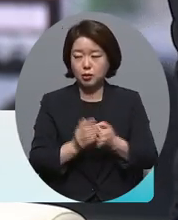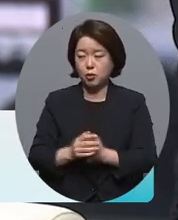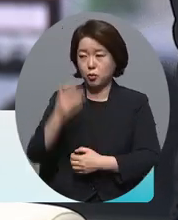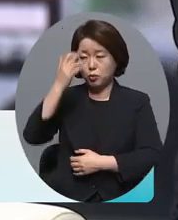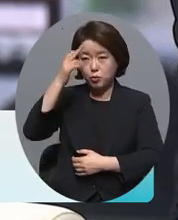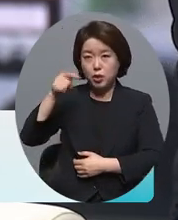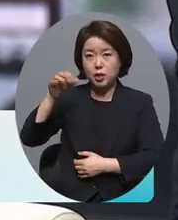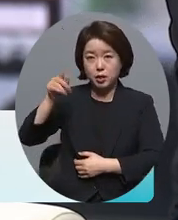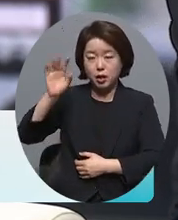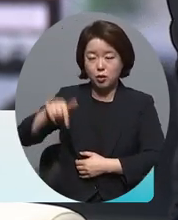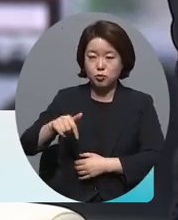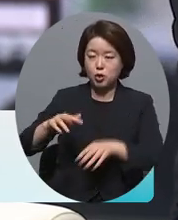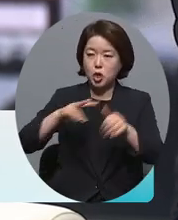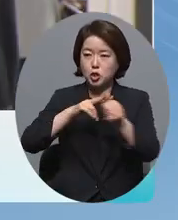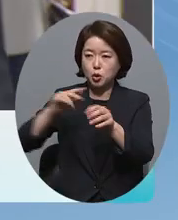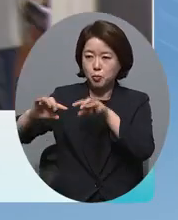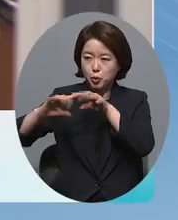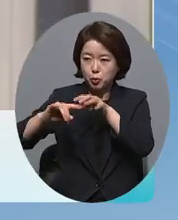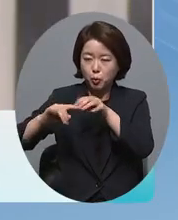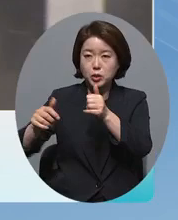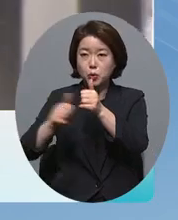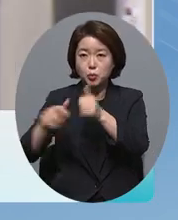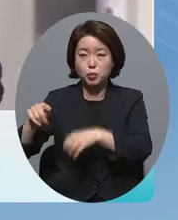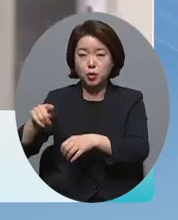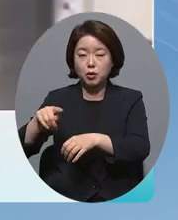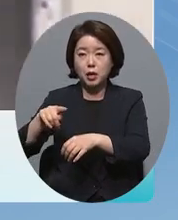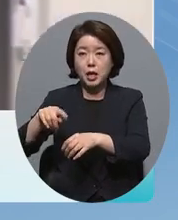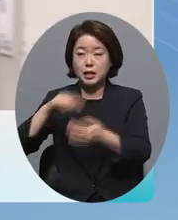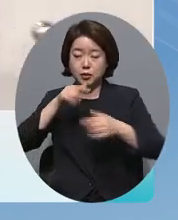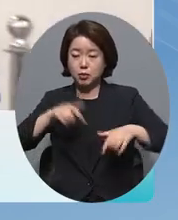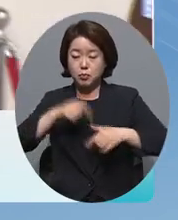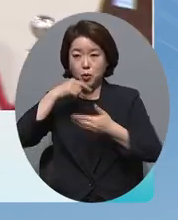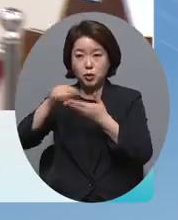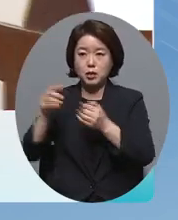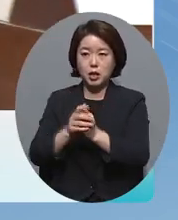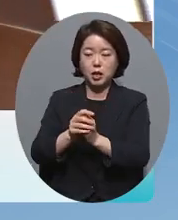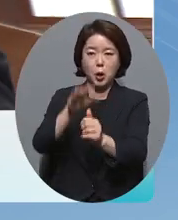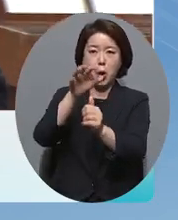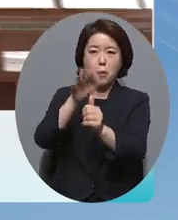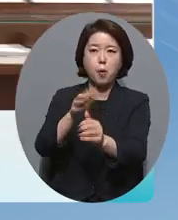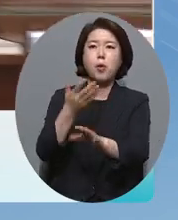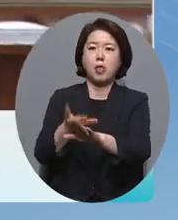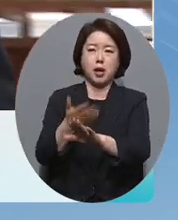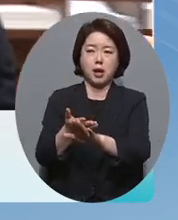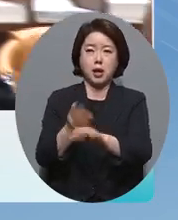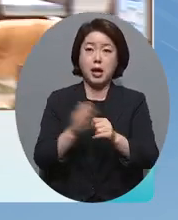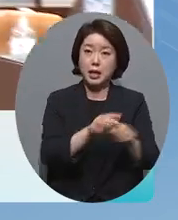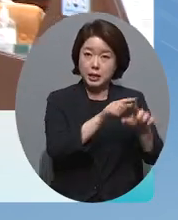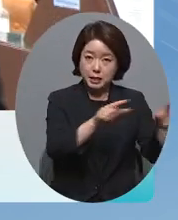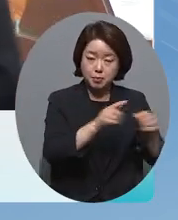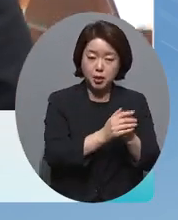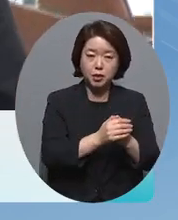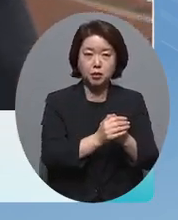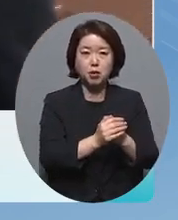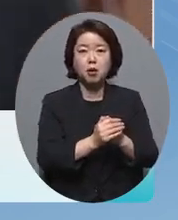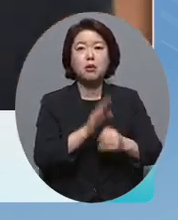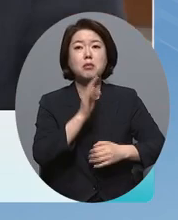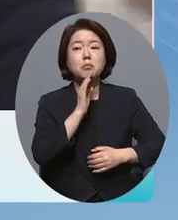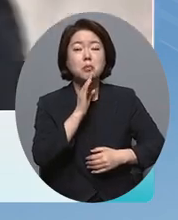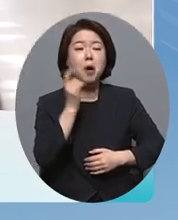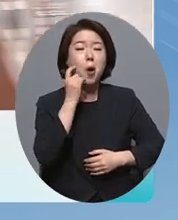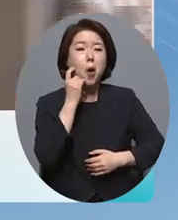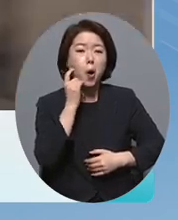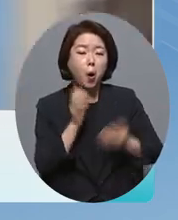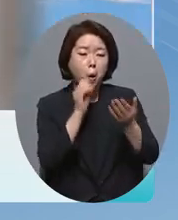의원이 기소된 정보통신망법상 명예훼손죄는 구성 요건이 다릅니다 일반 명예훼손죄에서는 공연이 사실 또는 허위